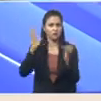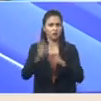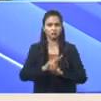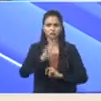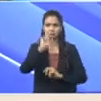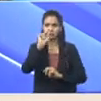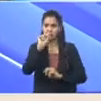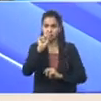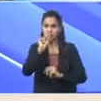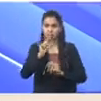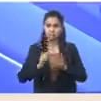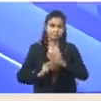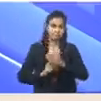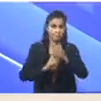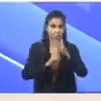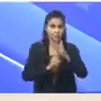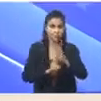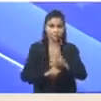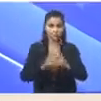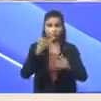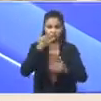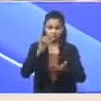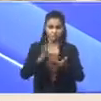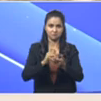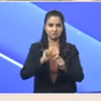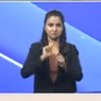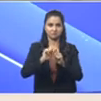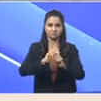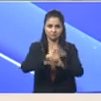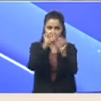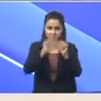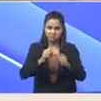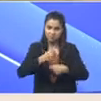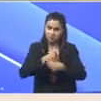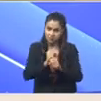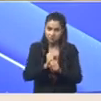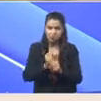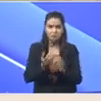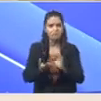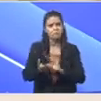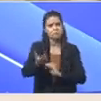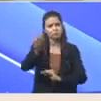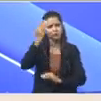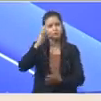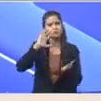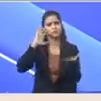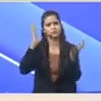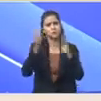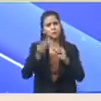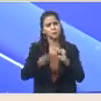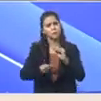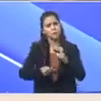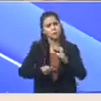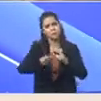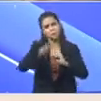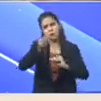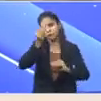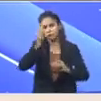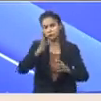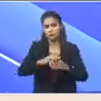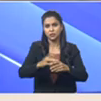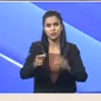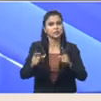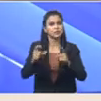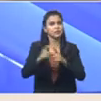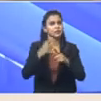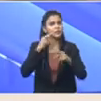बड़ा मैन्युफैक्चरर बन गया है। कभी दुनिया में सबसे ज्यादा डिफेंस इक्विपमेंट